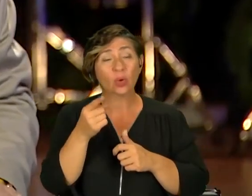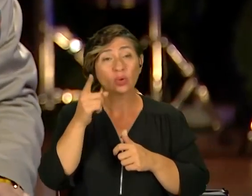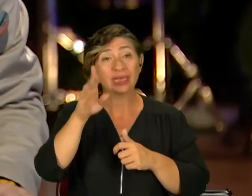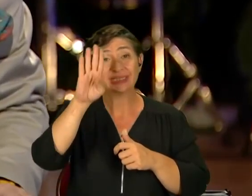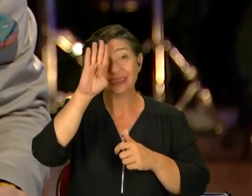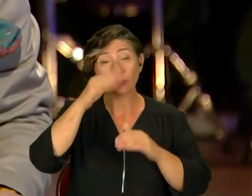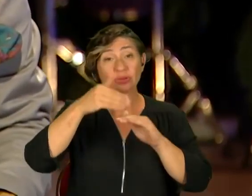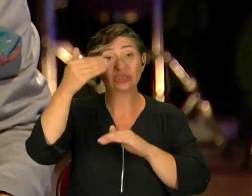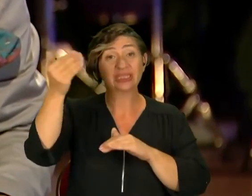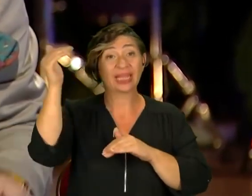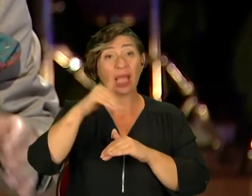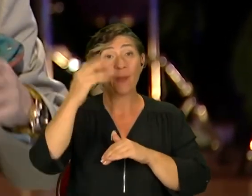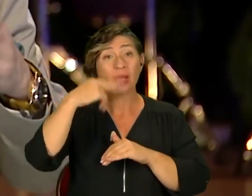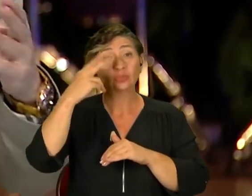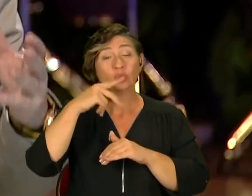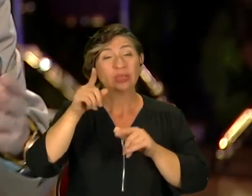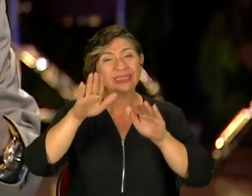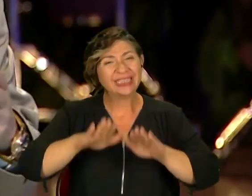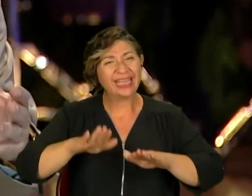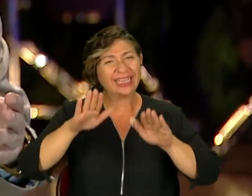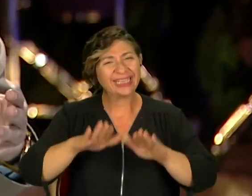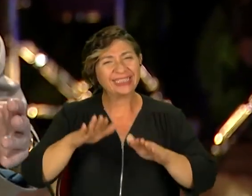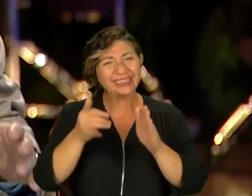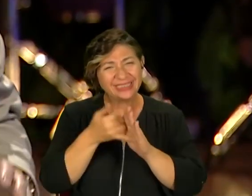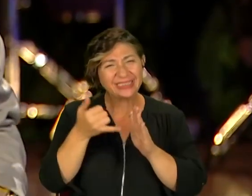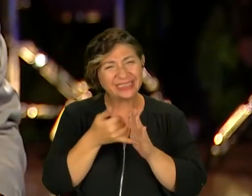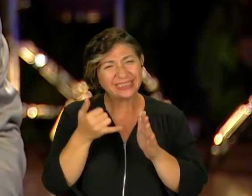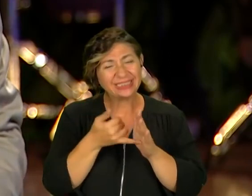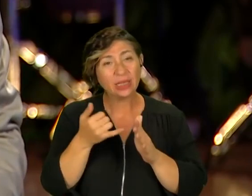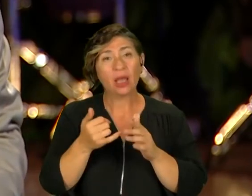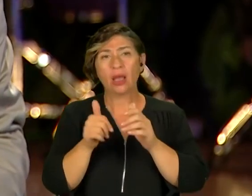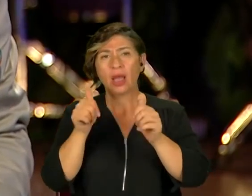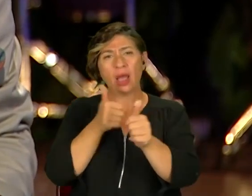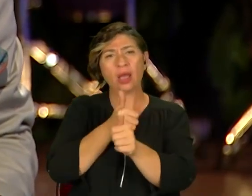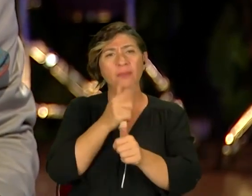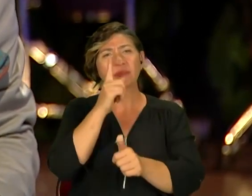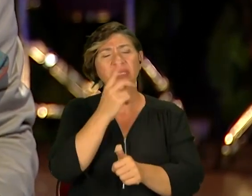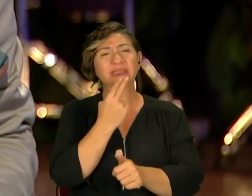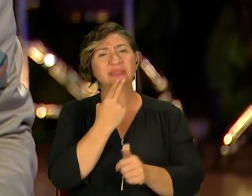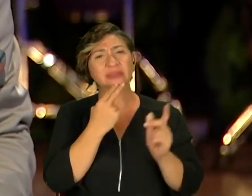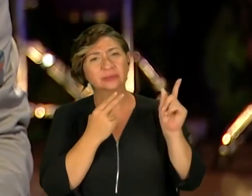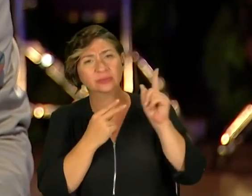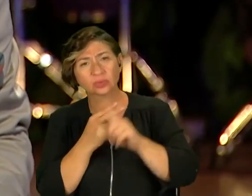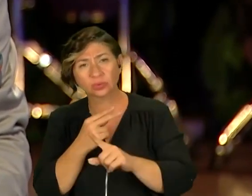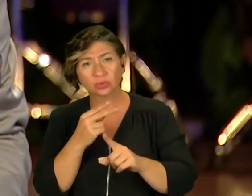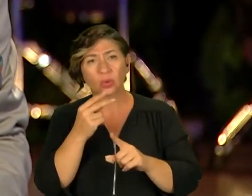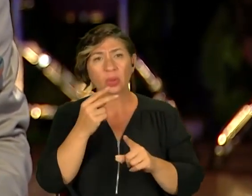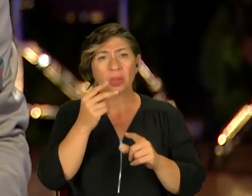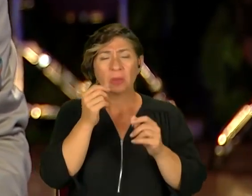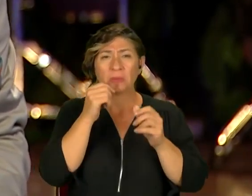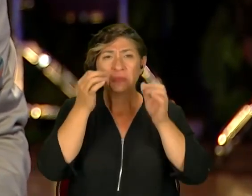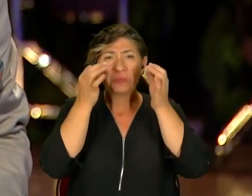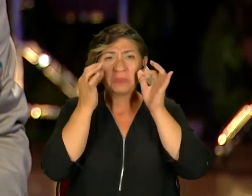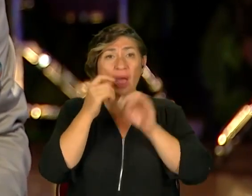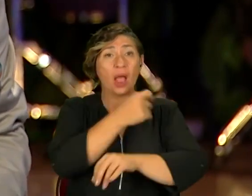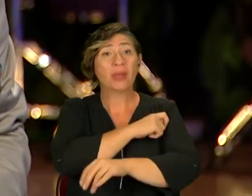da İstanbul dışından gelmiş, ağlıyor. Onu sakinleştirmeye çalıştık filan. Arkadan bir tane kızımız geldi. Onun da gözleri sulandı.